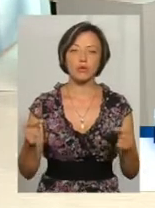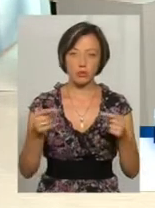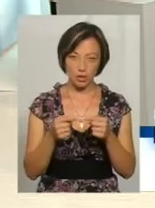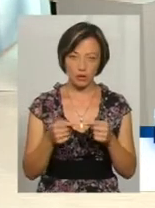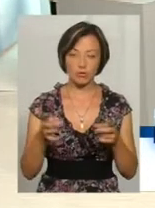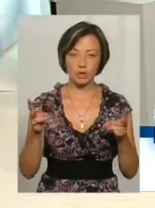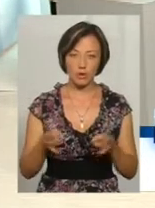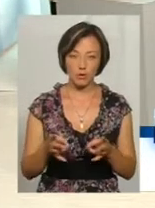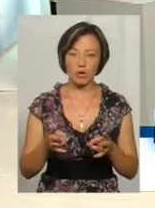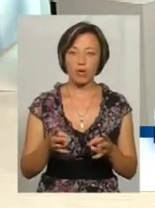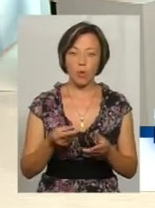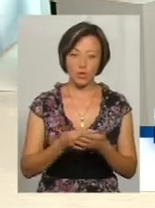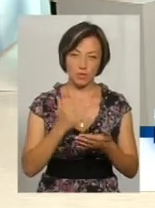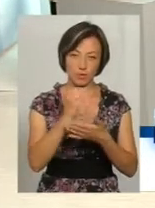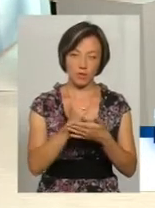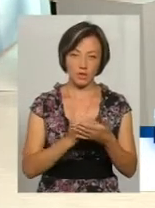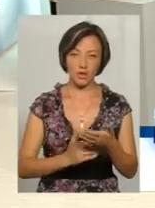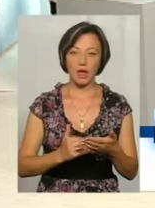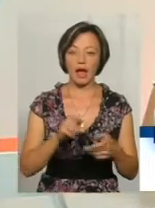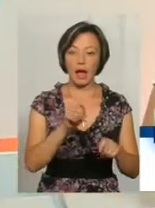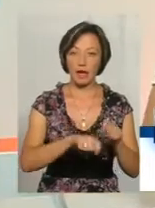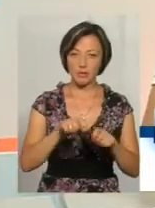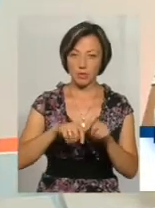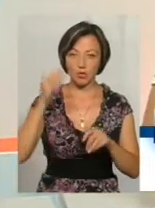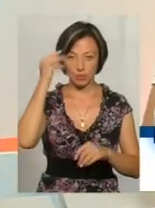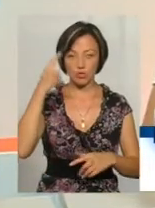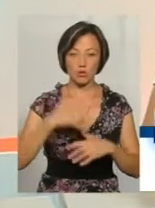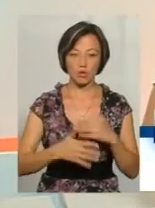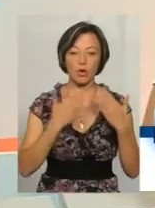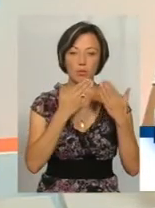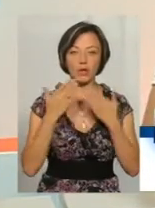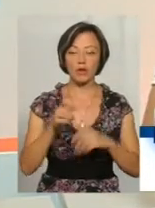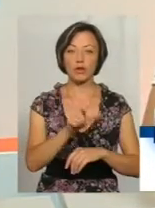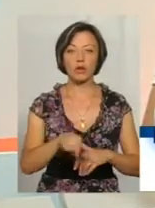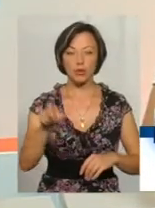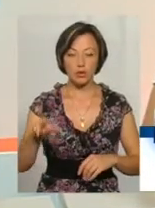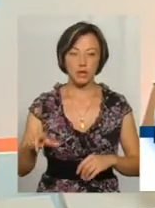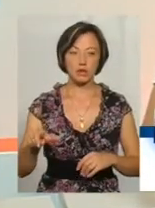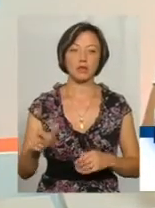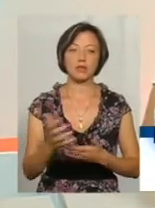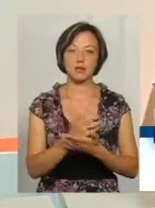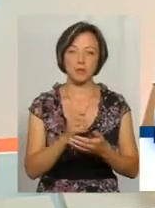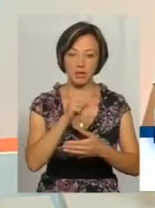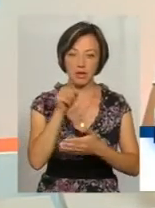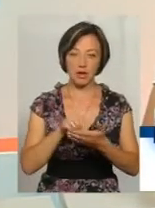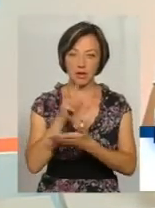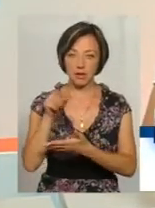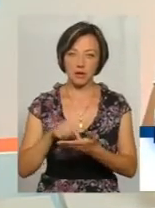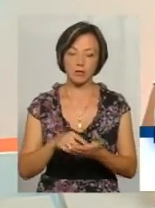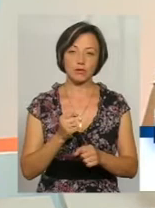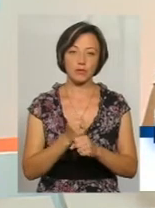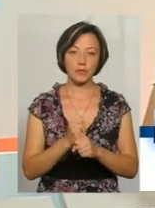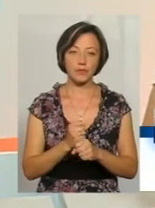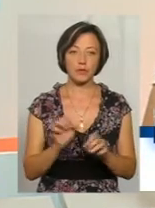що, наскільки мені відомо, знову ж таки, окрім з експертної думки зрозуміло, опитали людей, створили правильні питання, поставили,